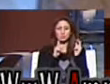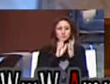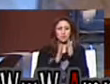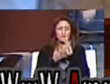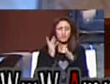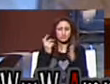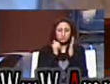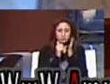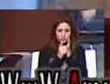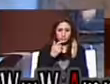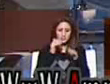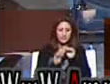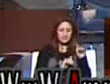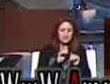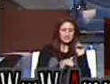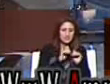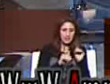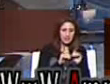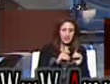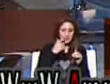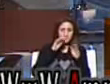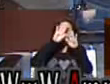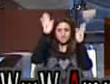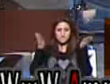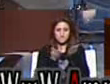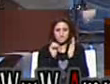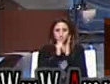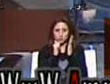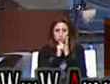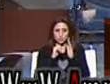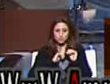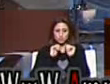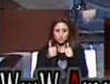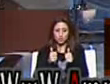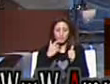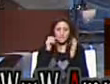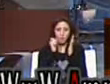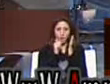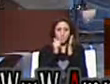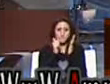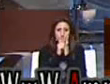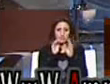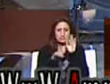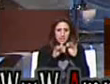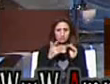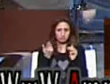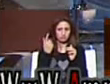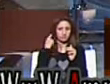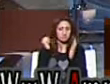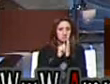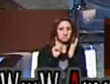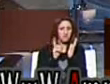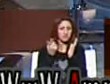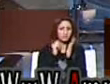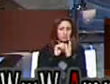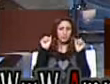السلم وفي باب للشقه على طول بتاعت الحضانه. الباب على السلم كان نوع من انواع التامينه، فهم بيخبطوا على باب السلم بقالهم فتره ما حدش بيرد والكهرباء كانت